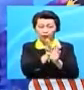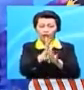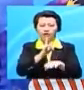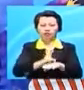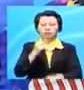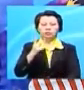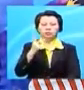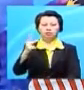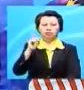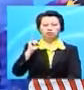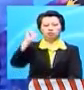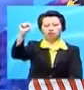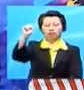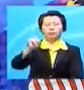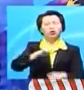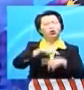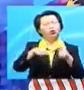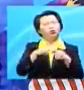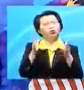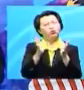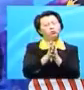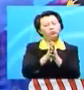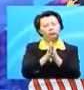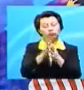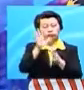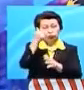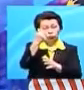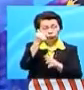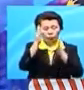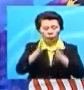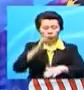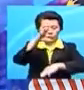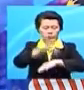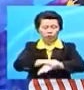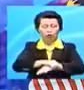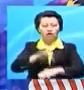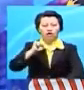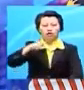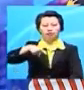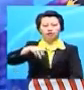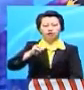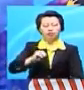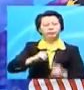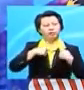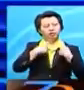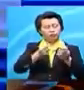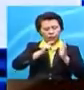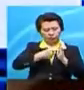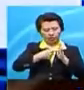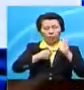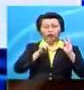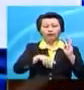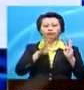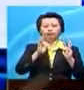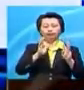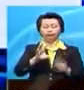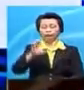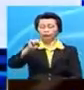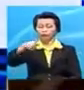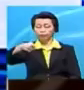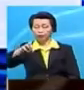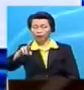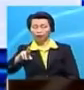Kota Kinabalu, Sabah. Ini menjadikan 10 orang ditahan SPRM sejak 6 September lalu. Pengarah SPRM